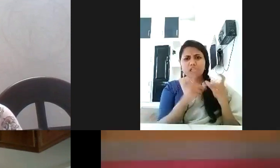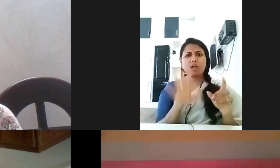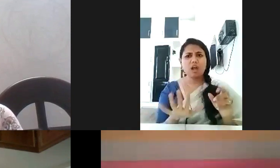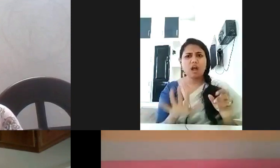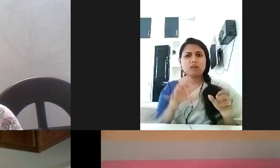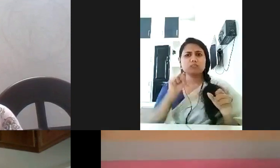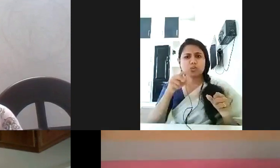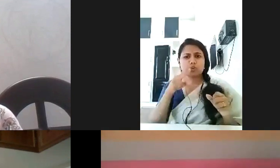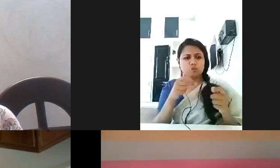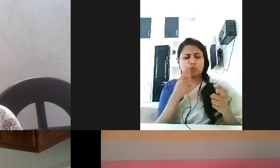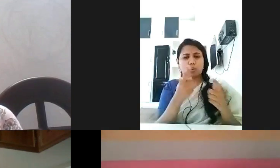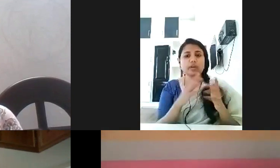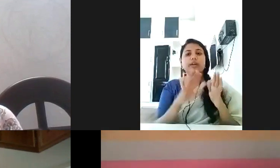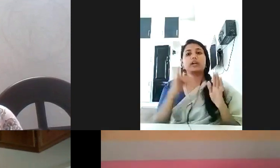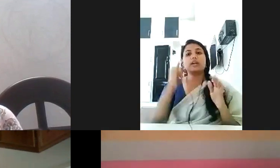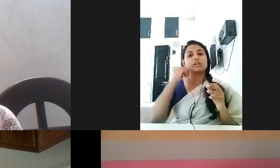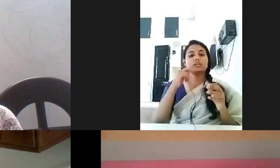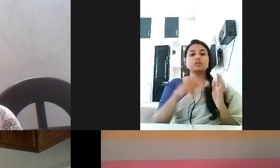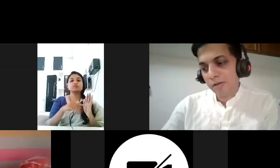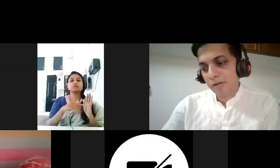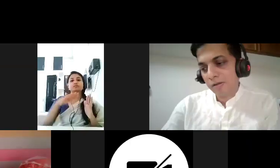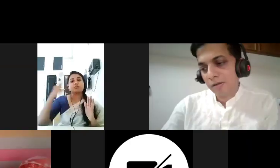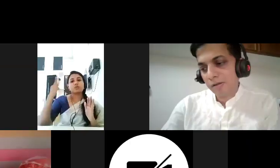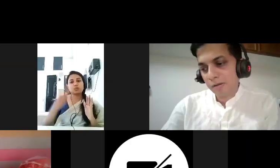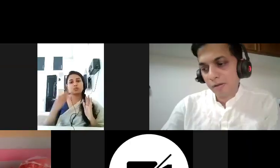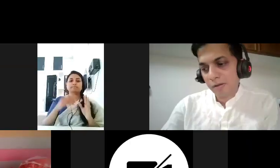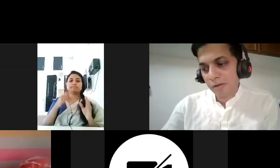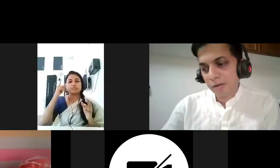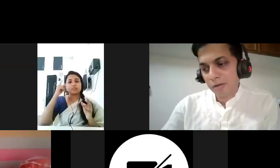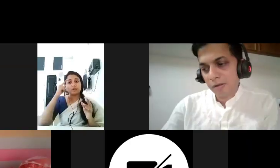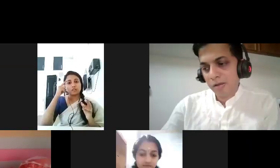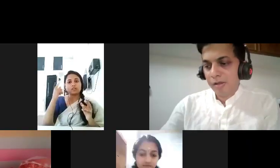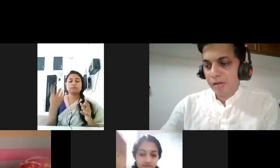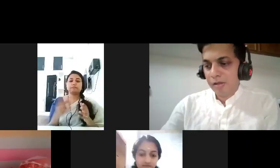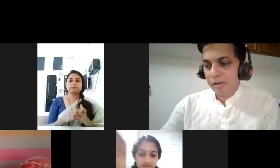വരിക. ഓക്കെ.